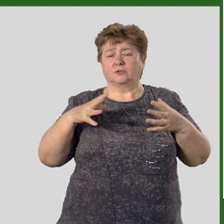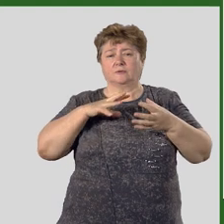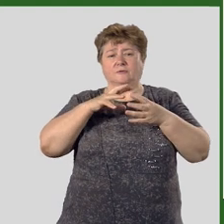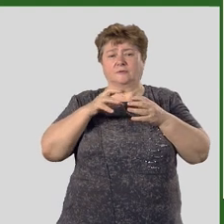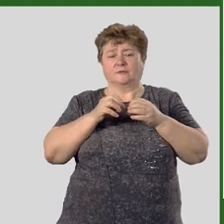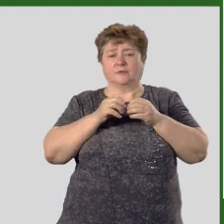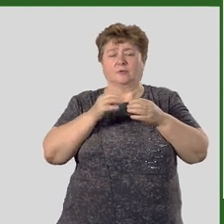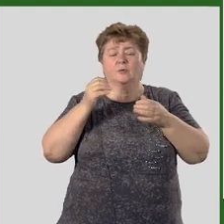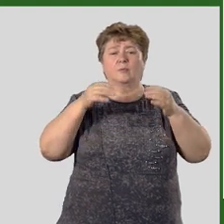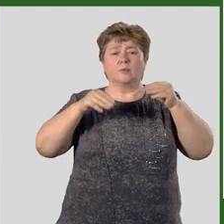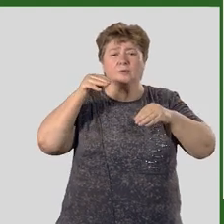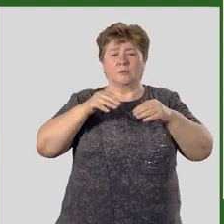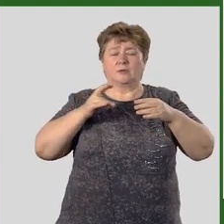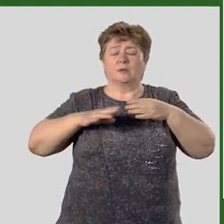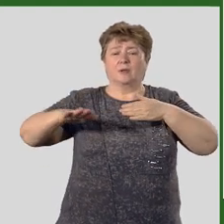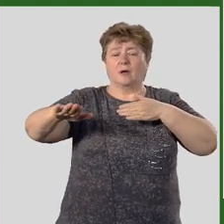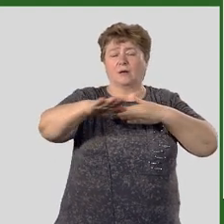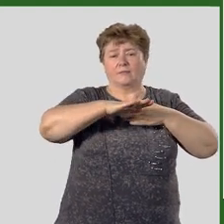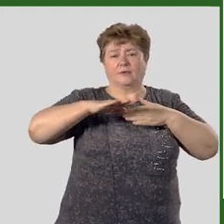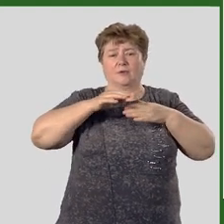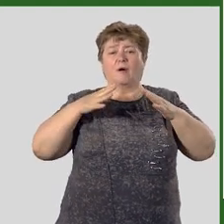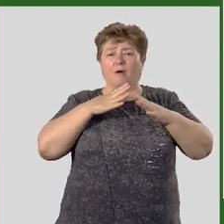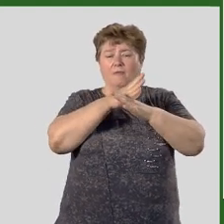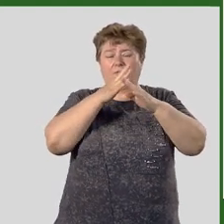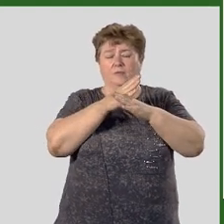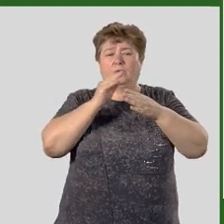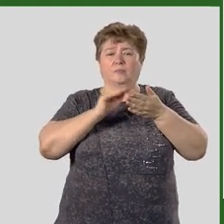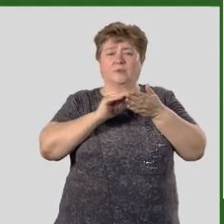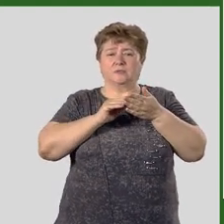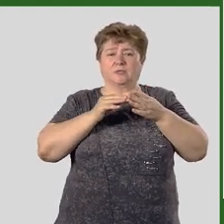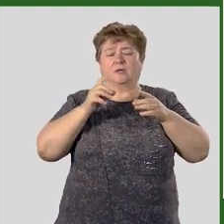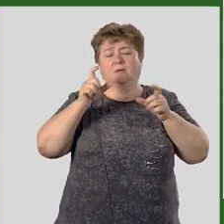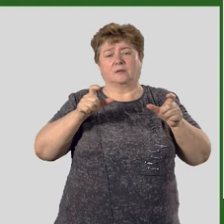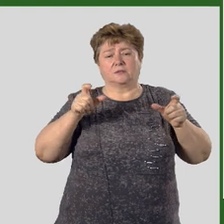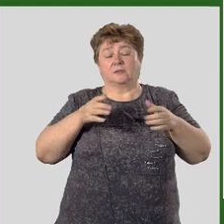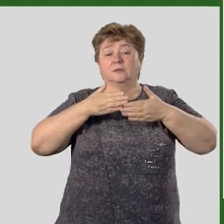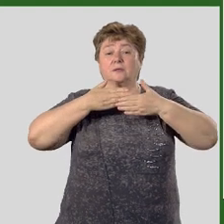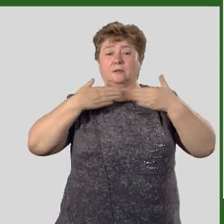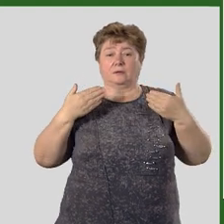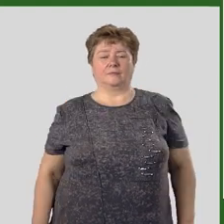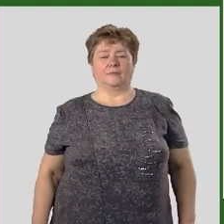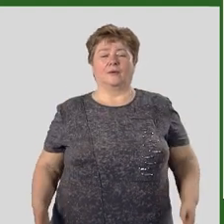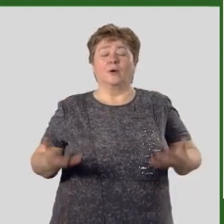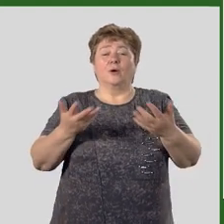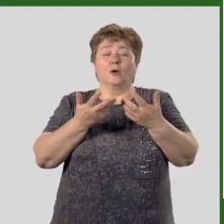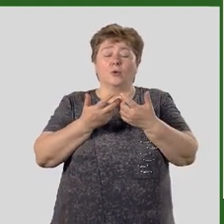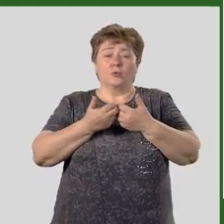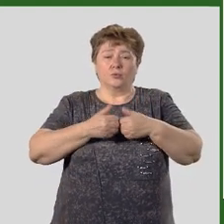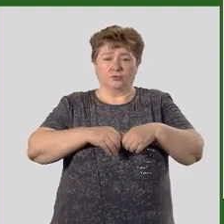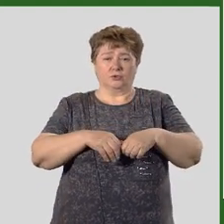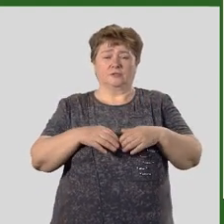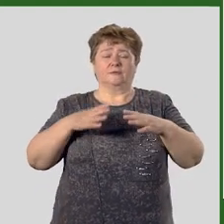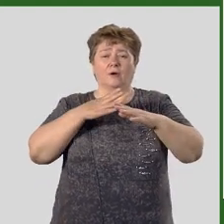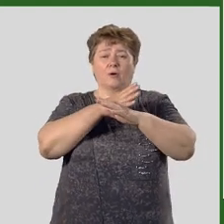своем размещается на равнинах, а в горной местности постоянное население отсутствует. Поэтому,